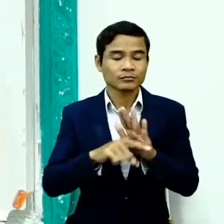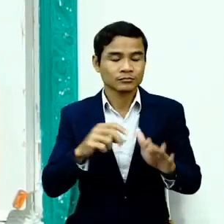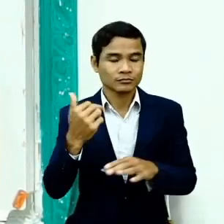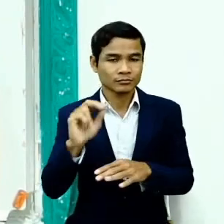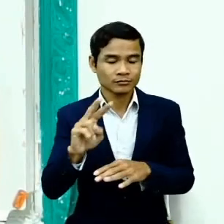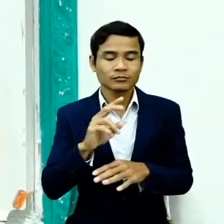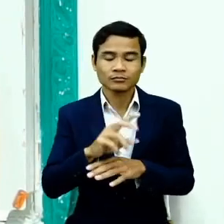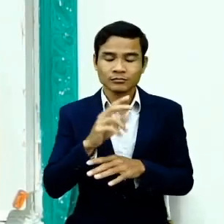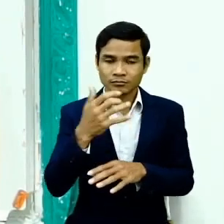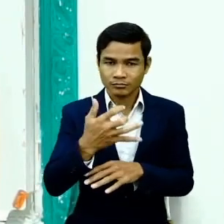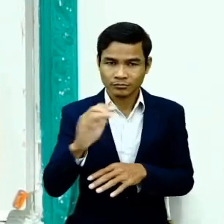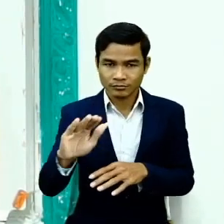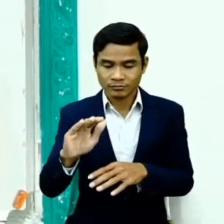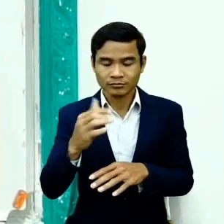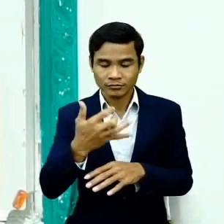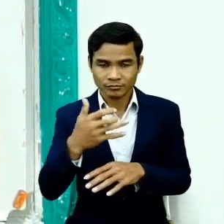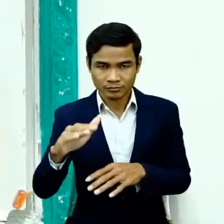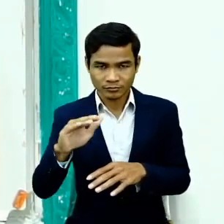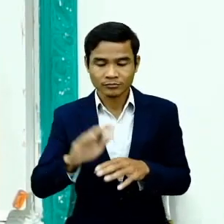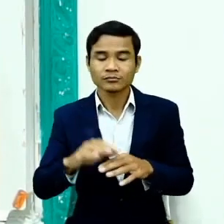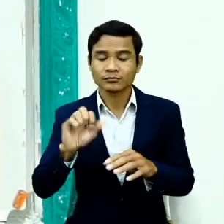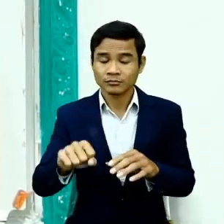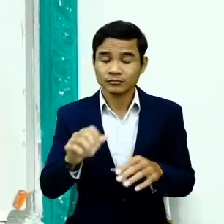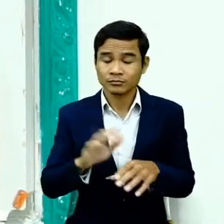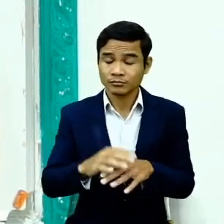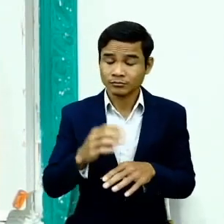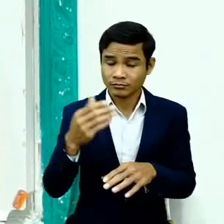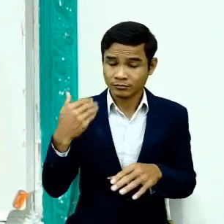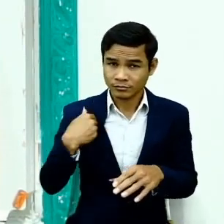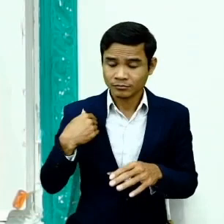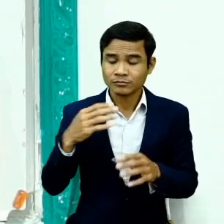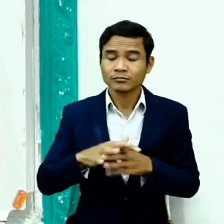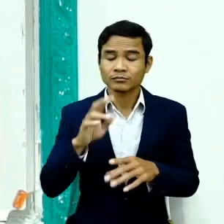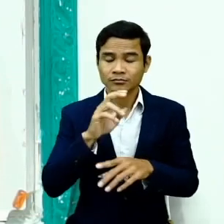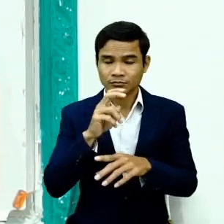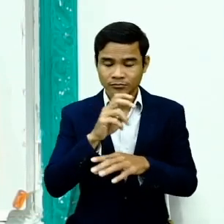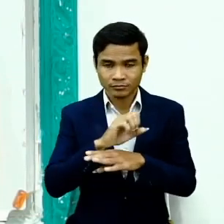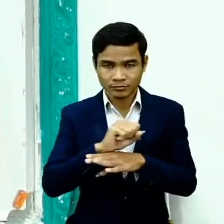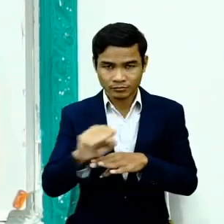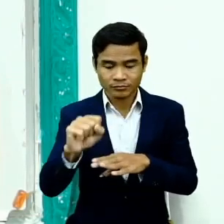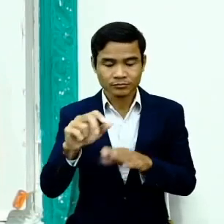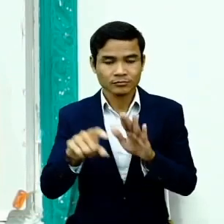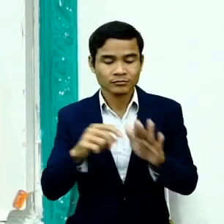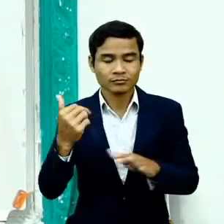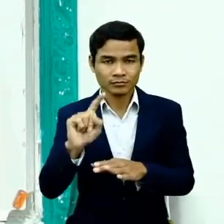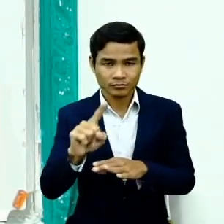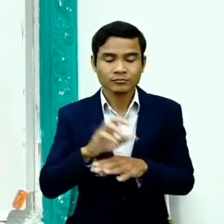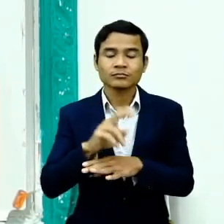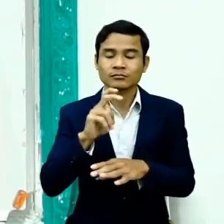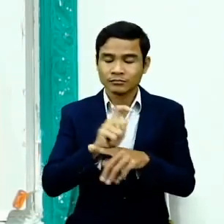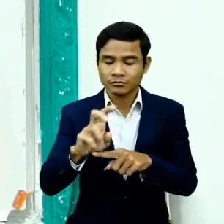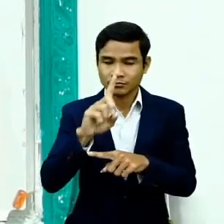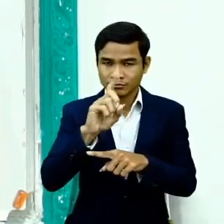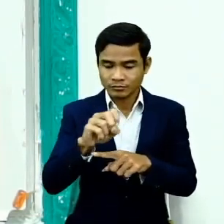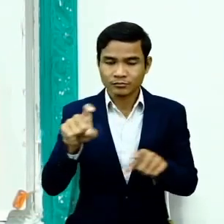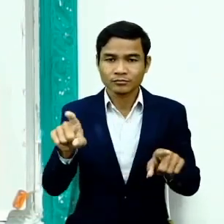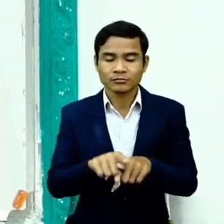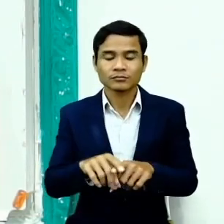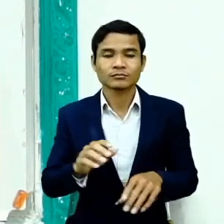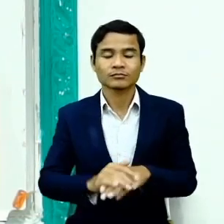chân sập rằm bốn chứ chà bằng cốt tâm tại cái tổng đọc được kìa nè con nè chà đại sao tụng nơi cái tổng bón nâng cái tổng rối nơi đỏ